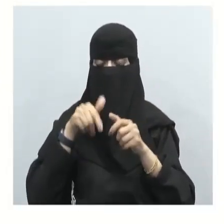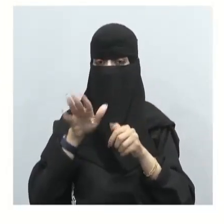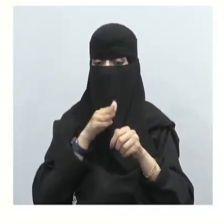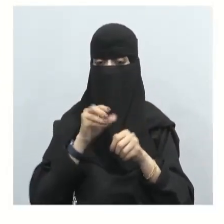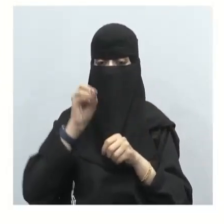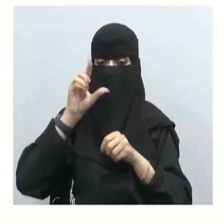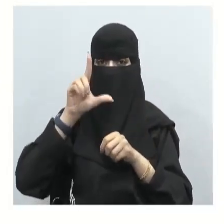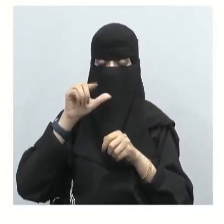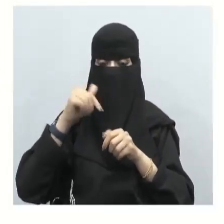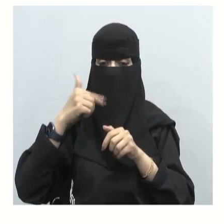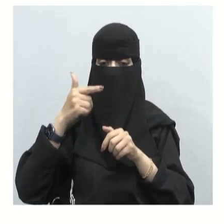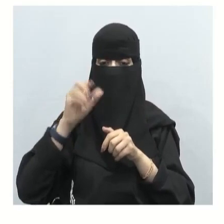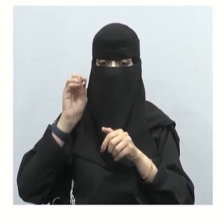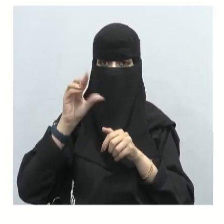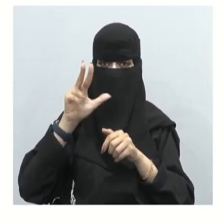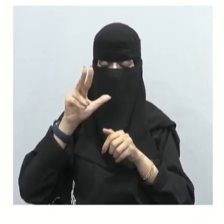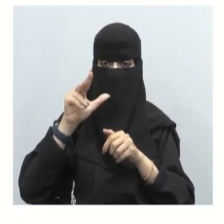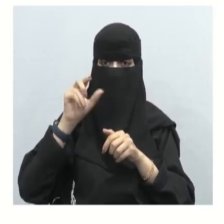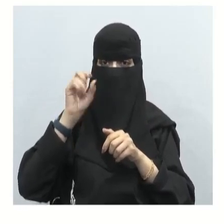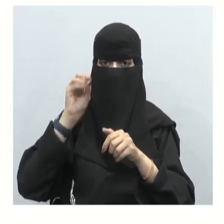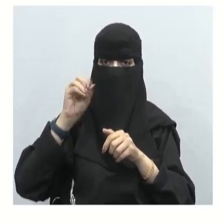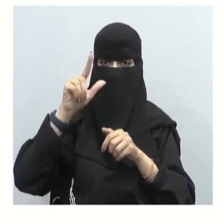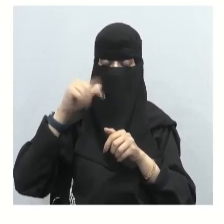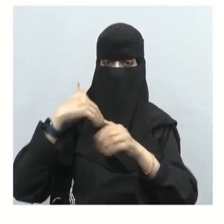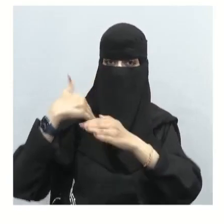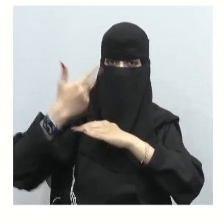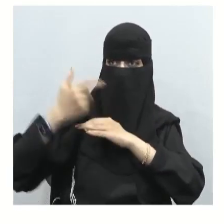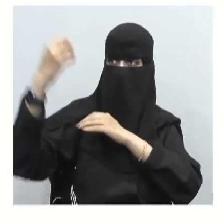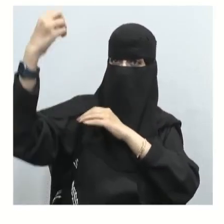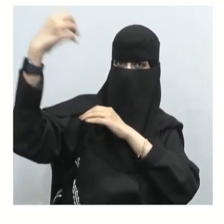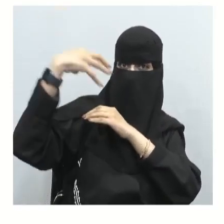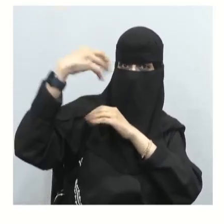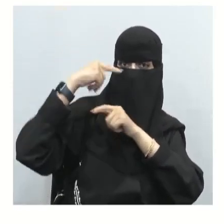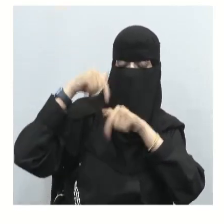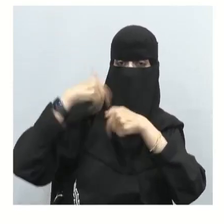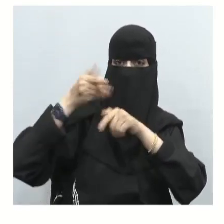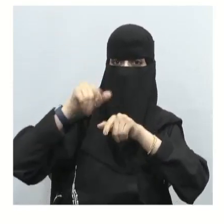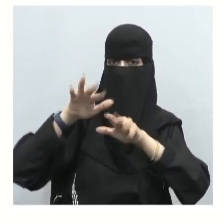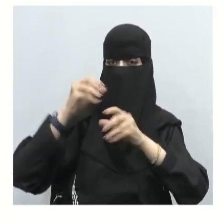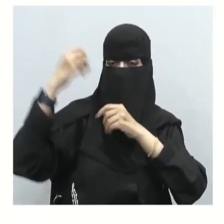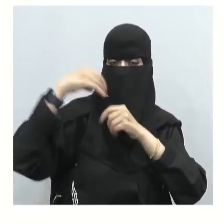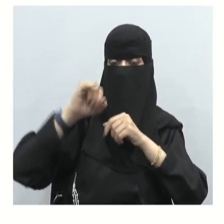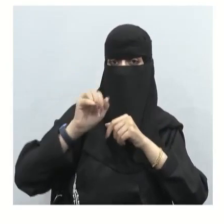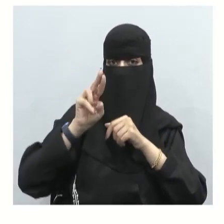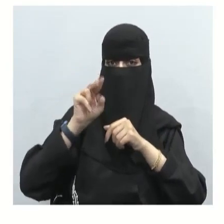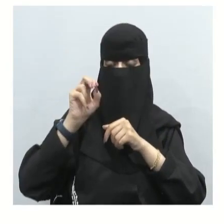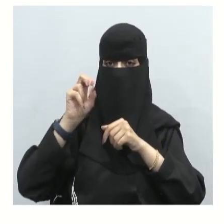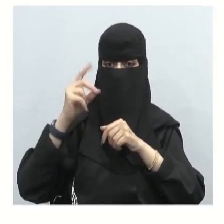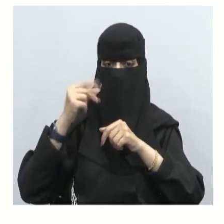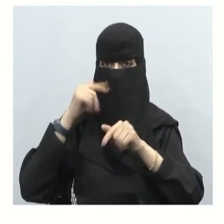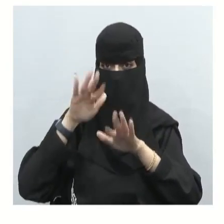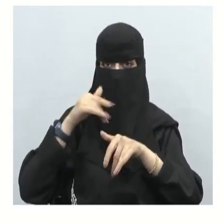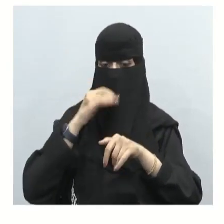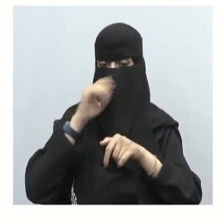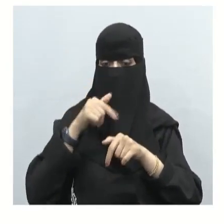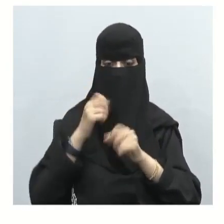ينتج الضوء هل ينتج الضوء المتوهج ضوءا مستقطبا كيف تعرف ذلك احسنت